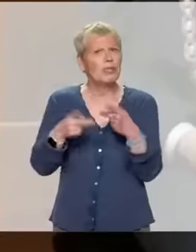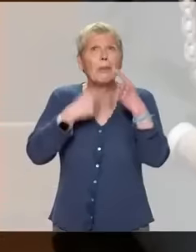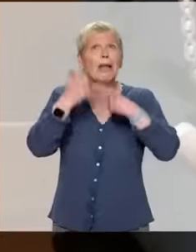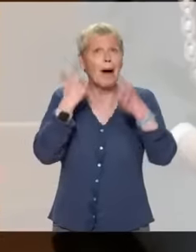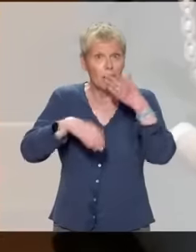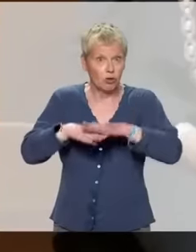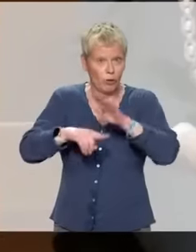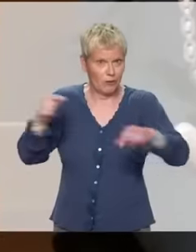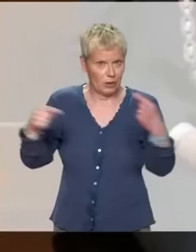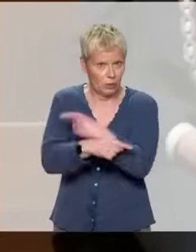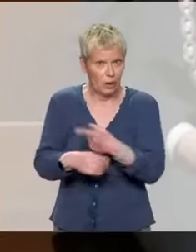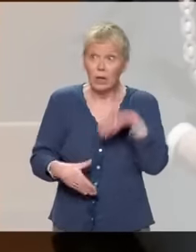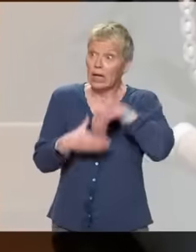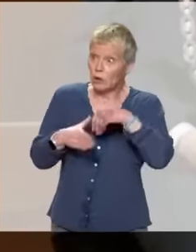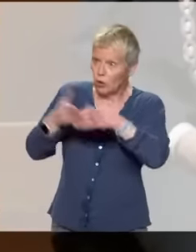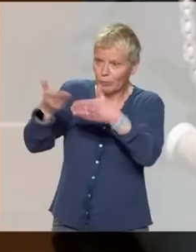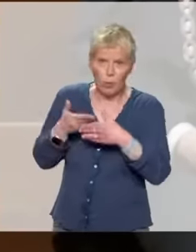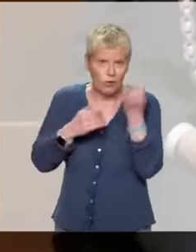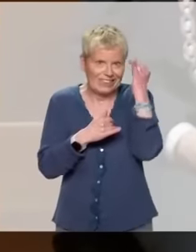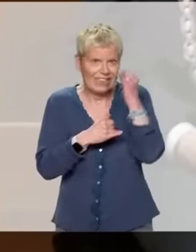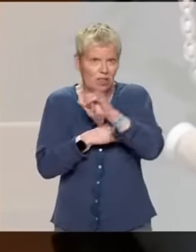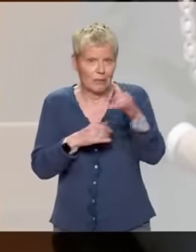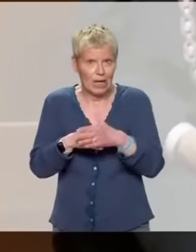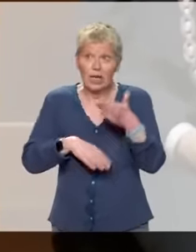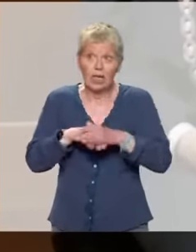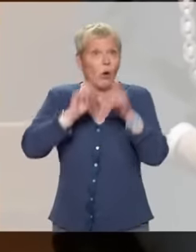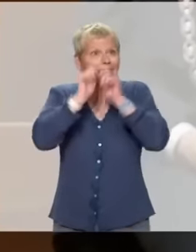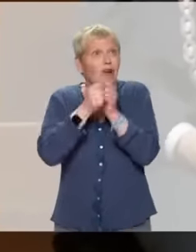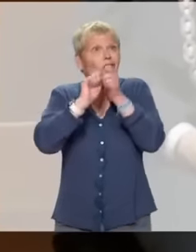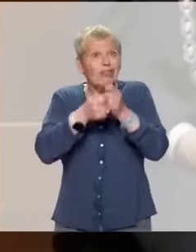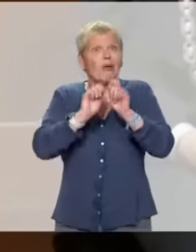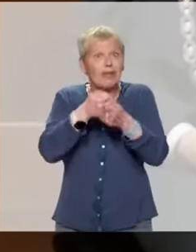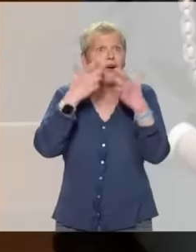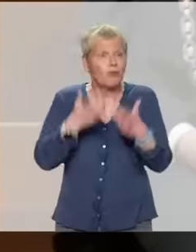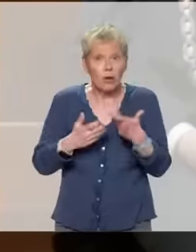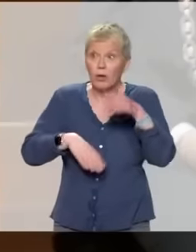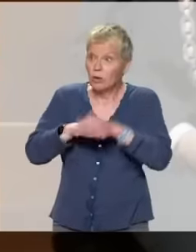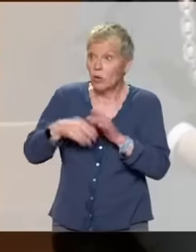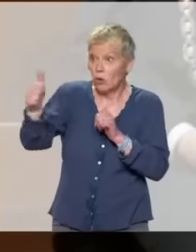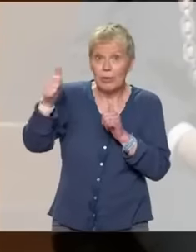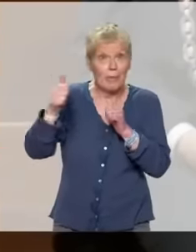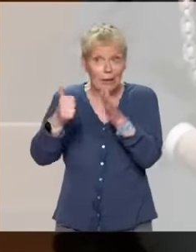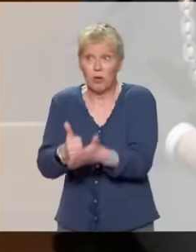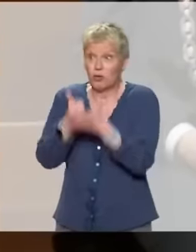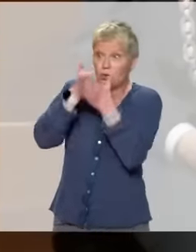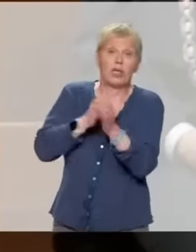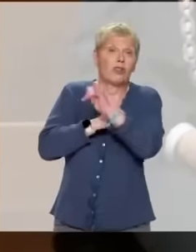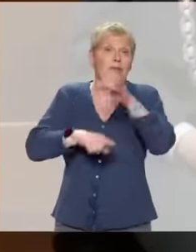veulent faire des économies, mais qui n'en proposent aucune et qui n'ont que le mot « réforme » à la bouche, mais qui sont incapables de les porter devant nos